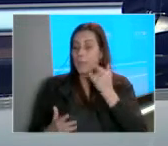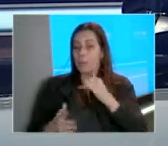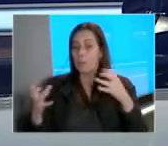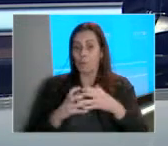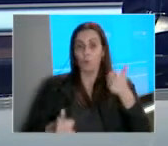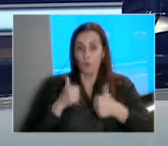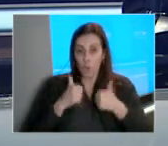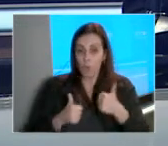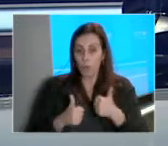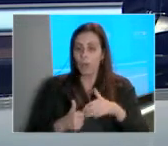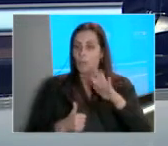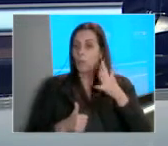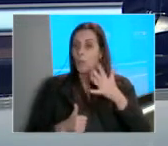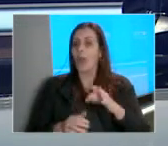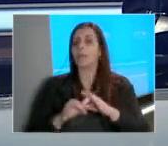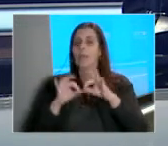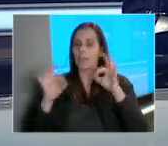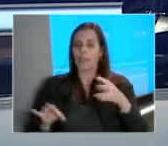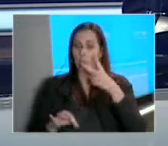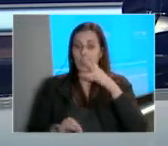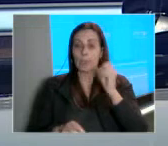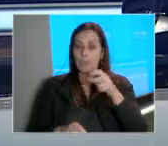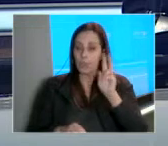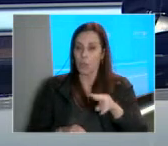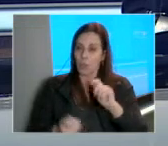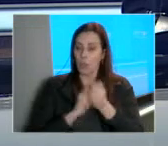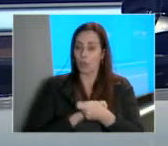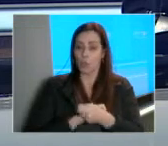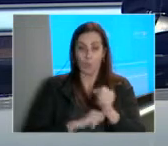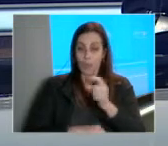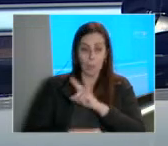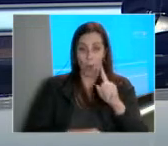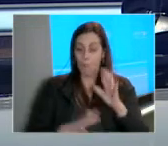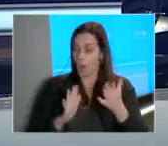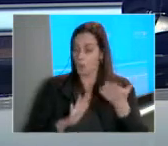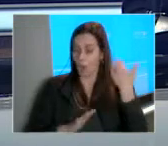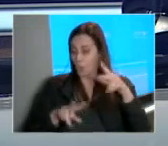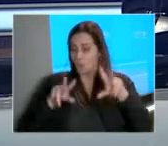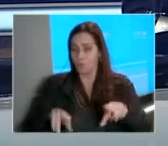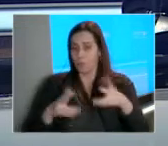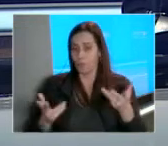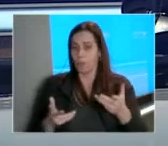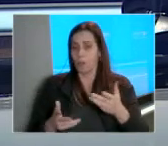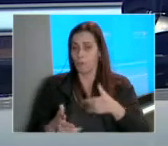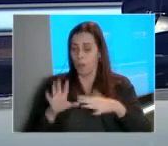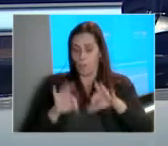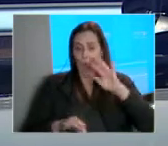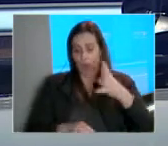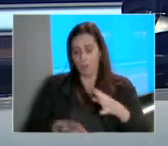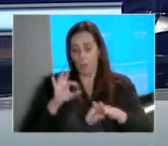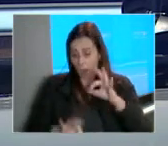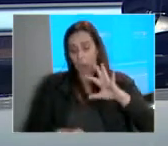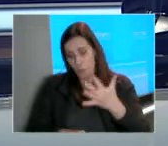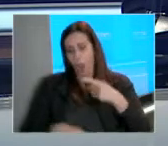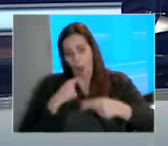מפלגות מתמודדות, ואז אולי נתחיל לראות אם יש איזשהו שינוי, ואם לא, מה שהיה הוא שיהיה, ואנחנו במערכת רביעית, נהיה